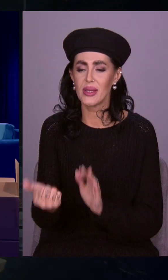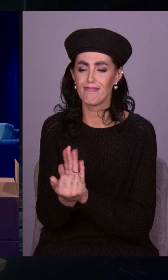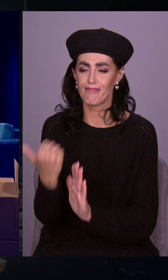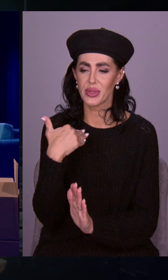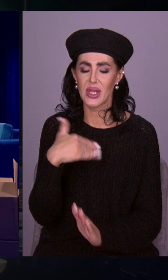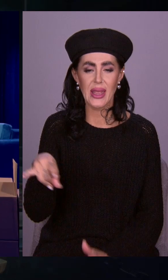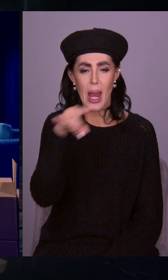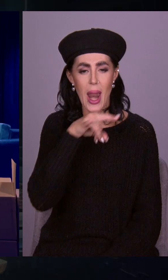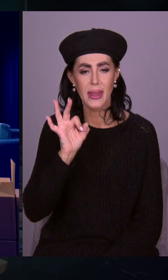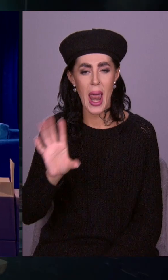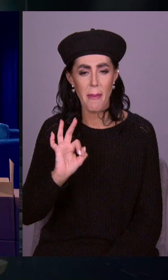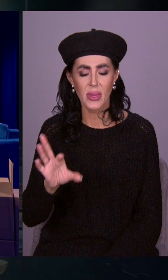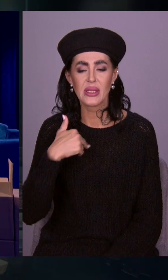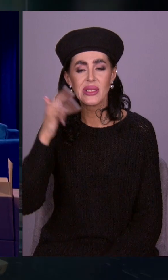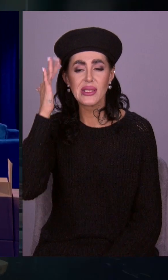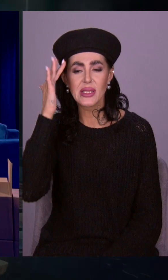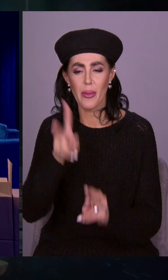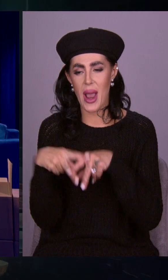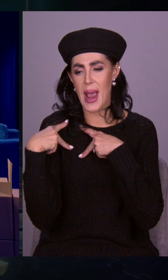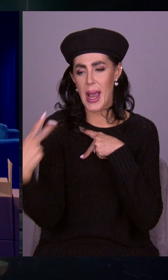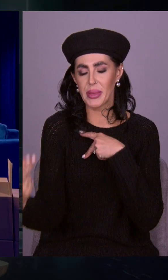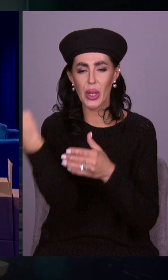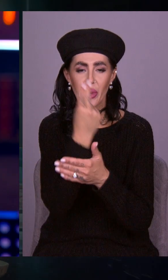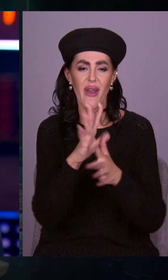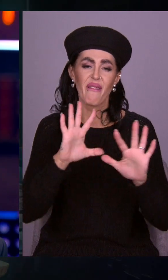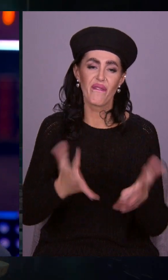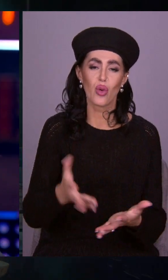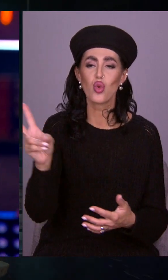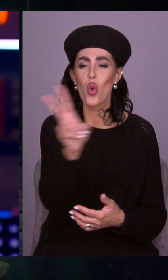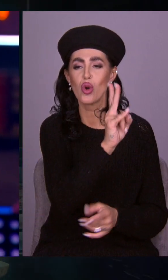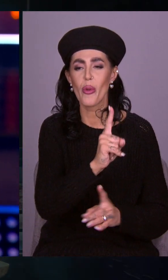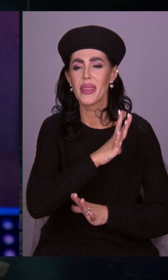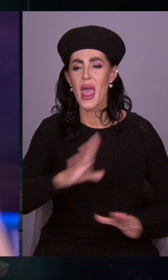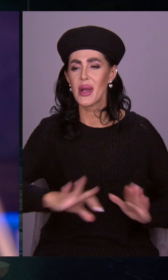купити її картину і боюсь, що замість Примаченко мені можуть втюхати твою.